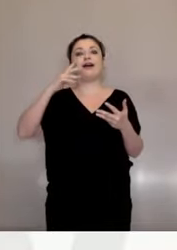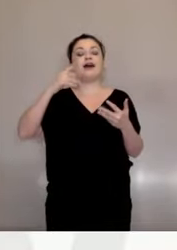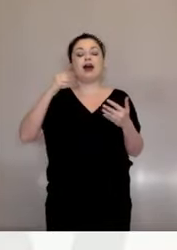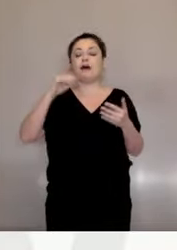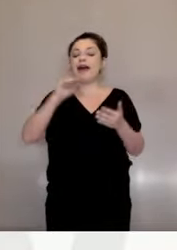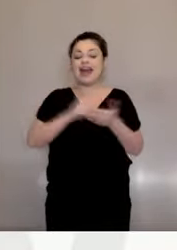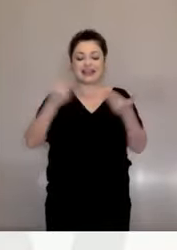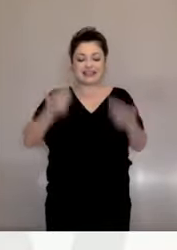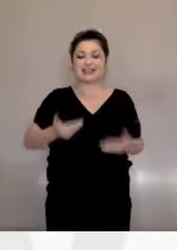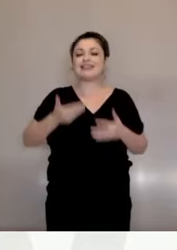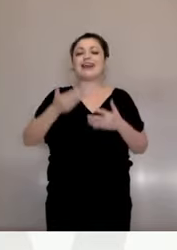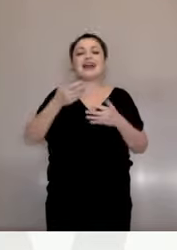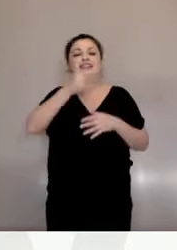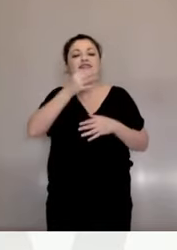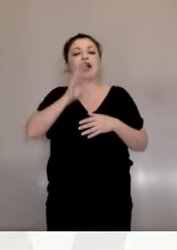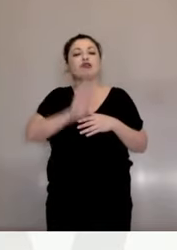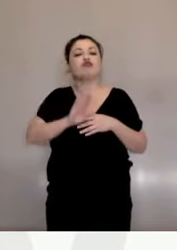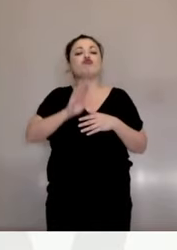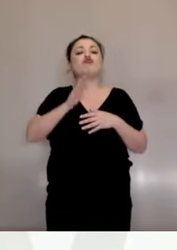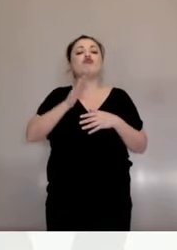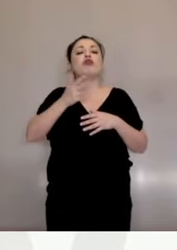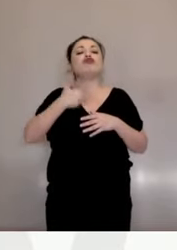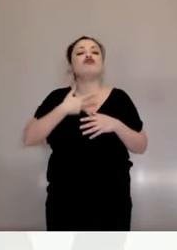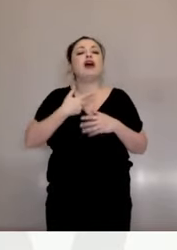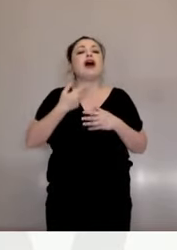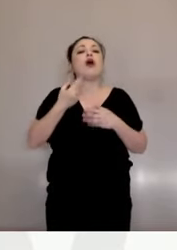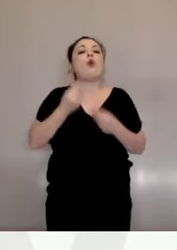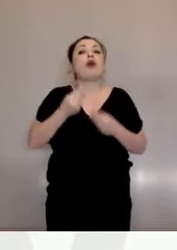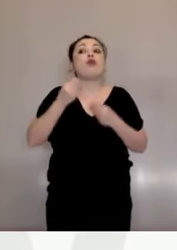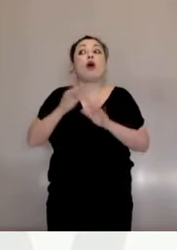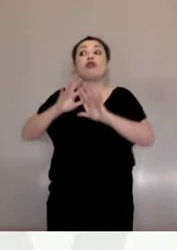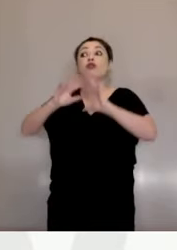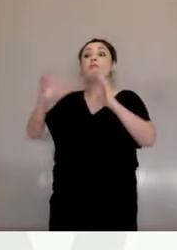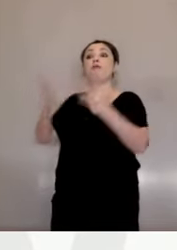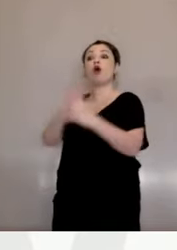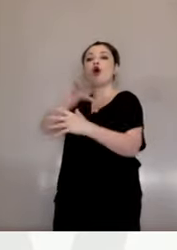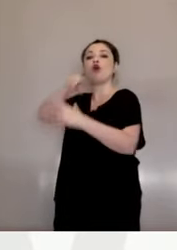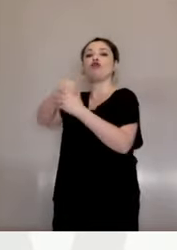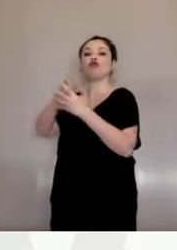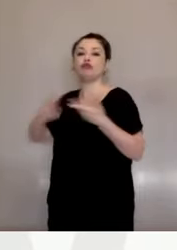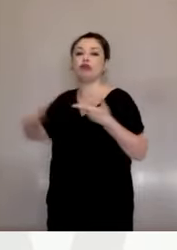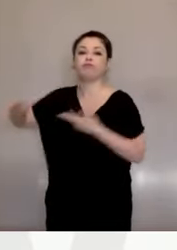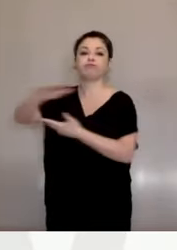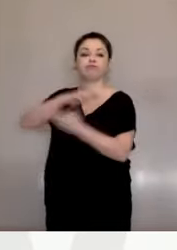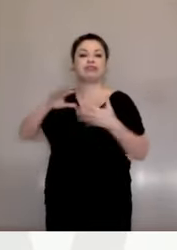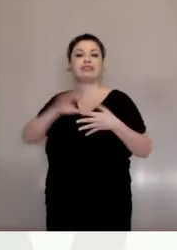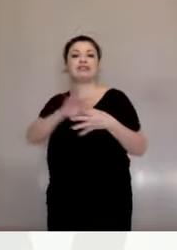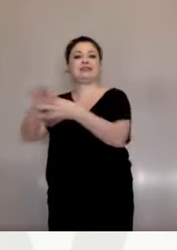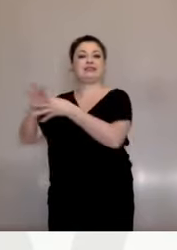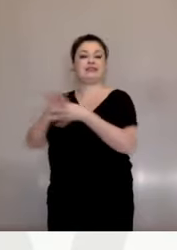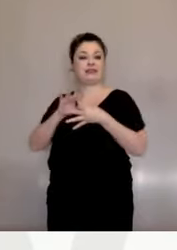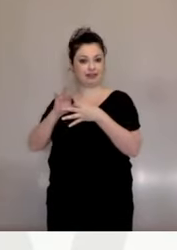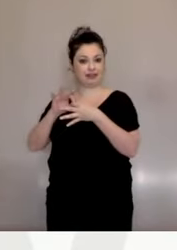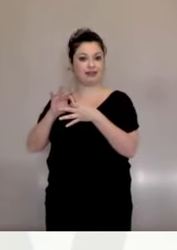intera e del mondo intero. Se non posso avere